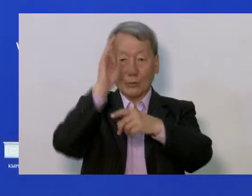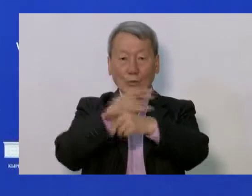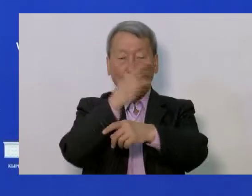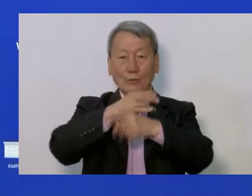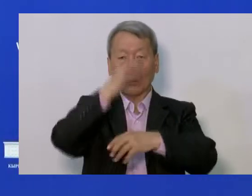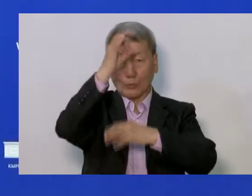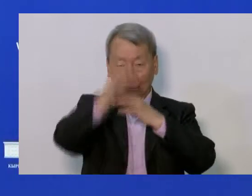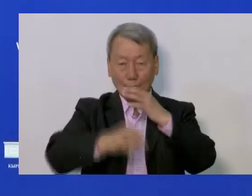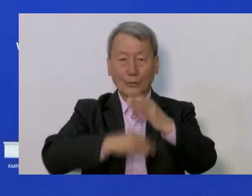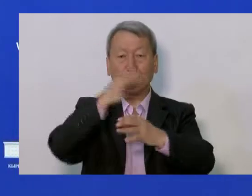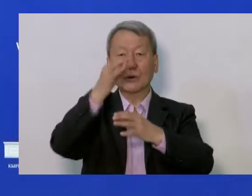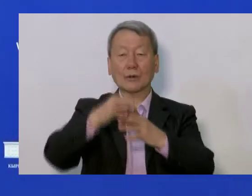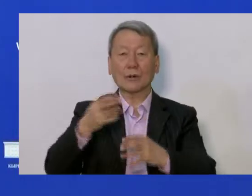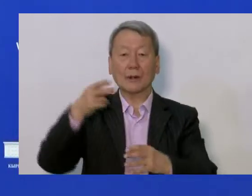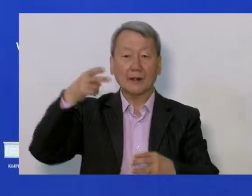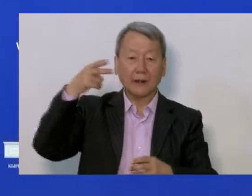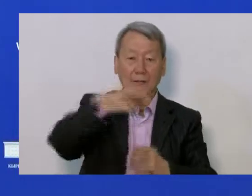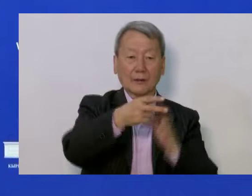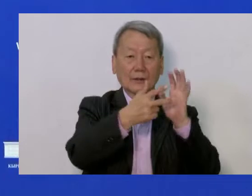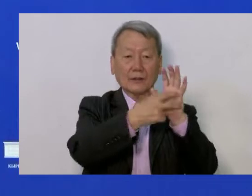ичинде